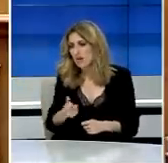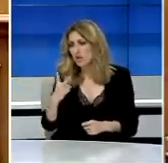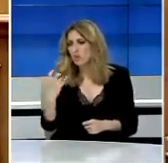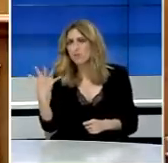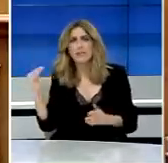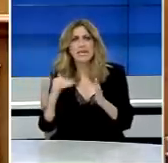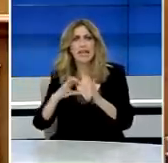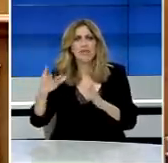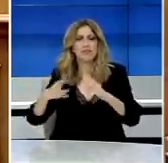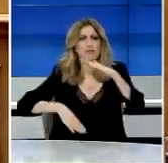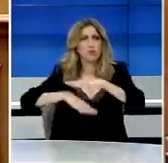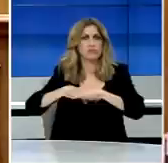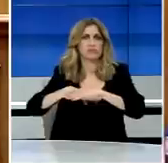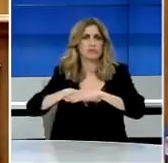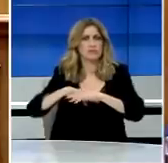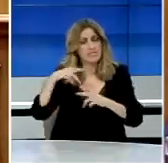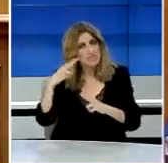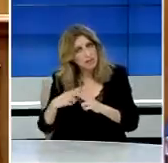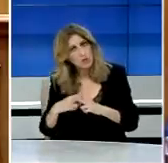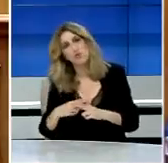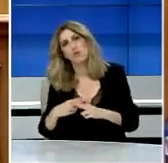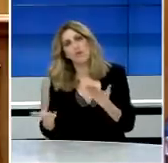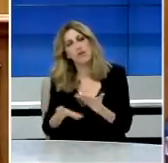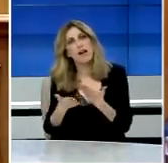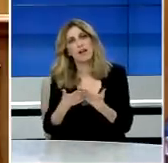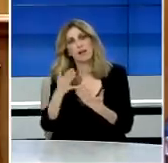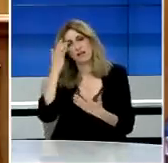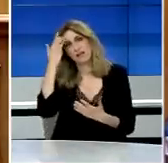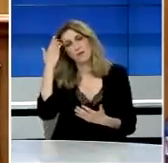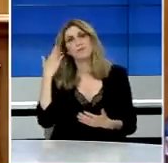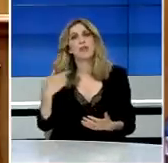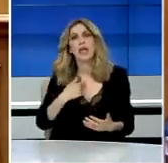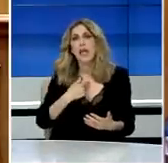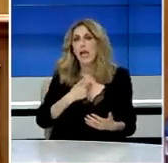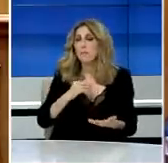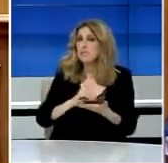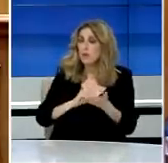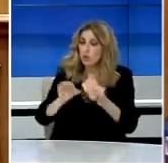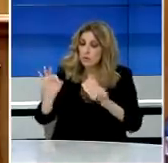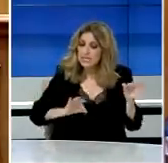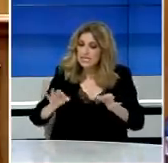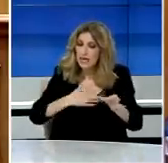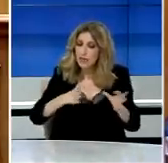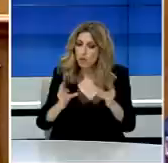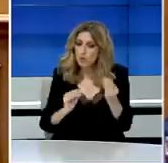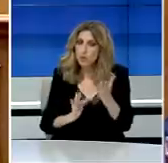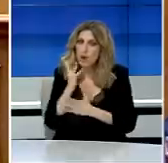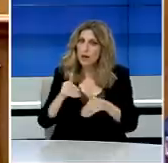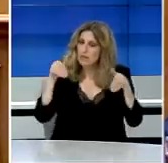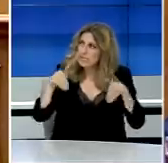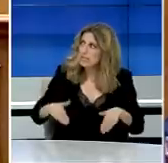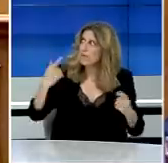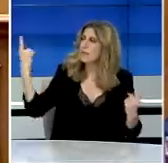Εμείς υποστηρίζουμε ένα μοντέλο παραγωγικό που σέβεται το περιβάλλον και αξιοποιεί τις αναπτυξιακές